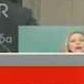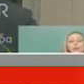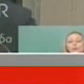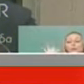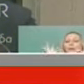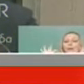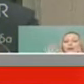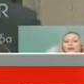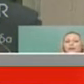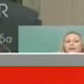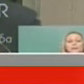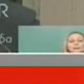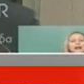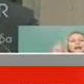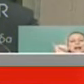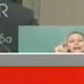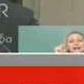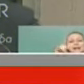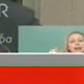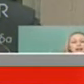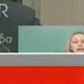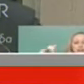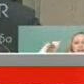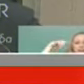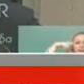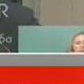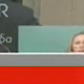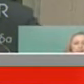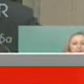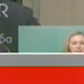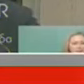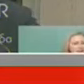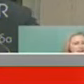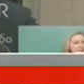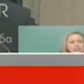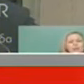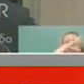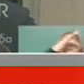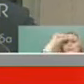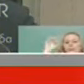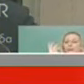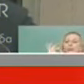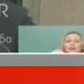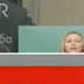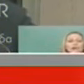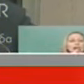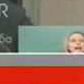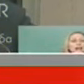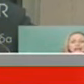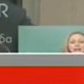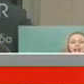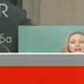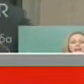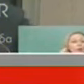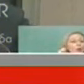είπε. Δέχονται πιέσεις ισχυρές. Σκέφτεστε οτιδήποτε χωρίς να λυθεί το ονοματολογικό. Έτσι είναι. Πώς θα λυθεί το ονοματολογικό? Άρα λοιπόν